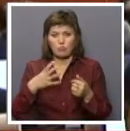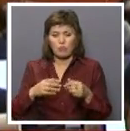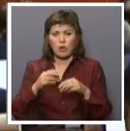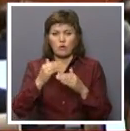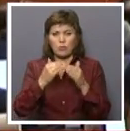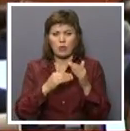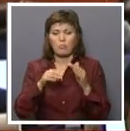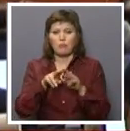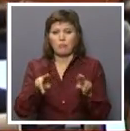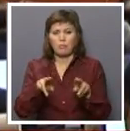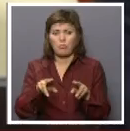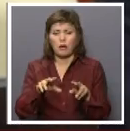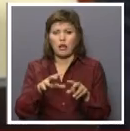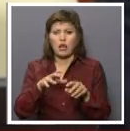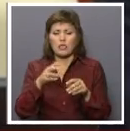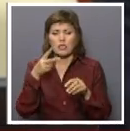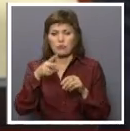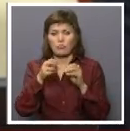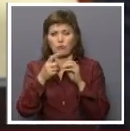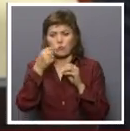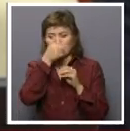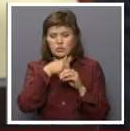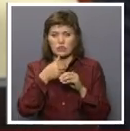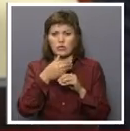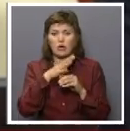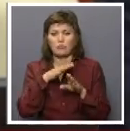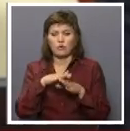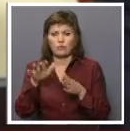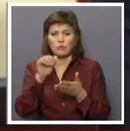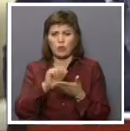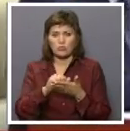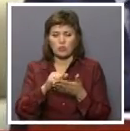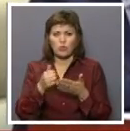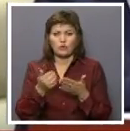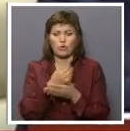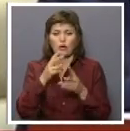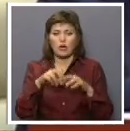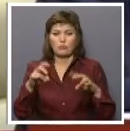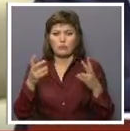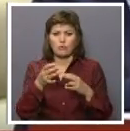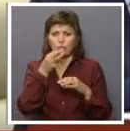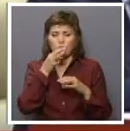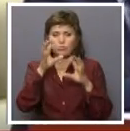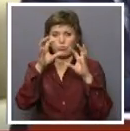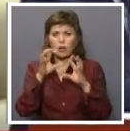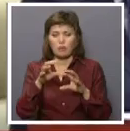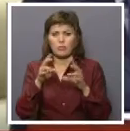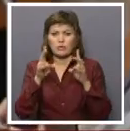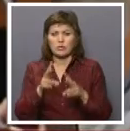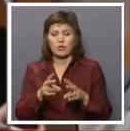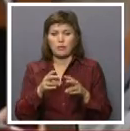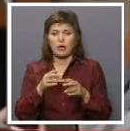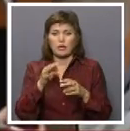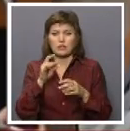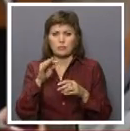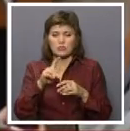палата депутаттарының айтуынша 2011 жылы толықтырылған құжатты тағы да бір рет қарап шығу керек. Заңнама терроризм мен